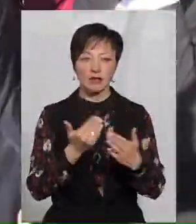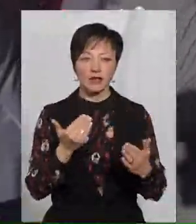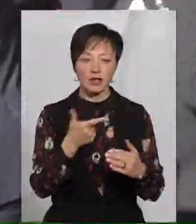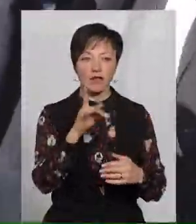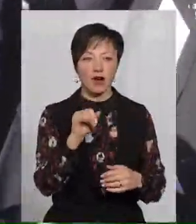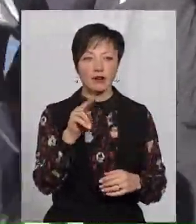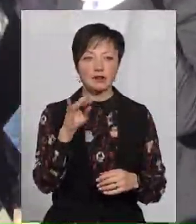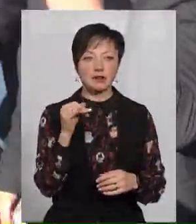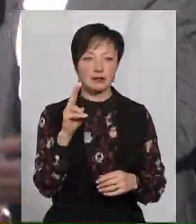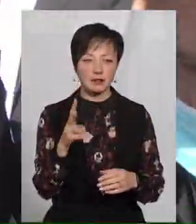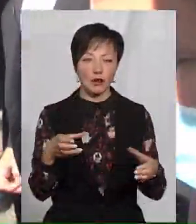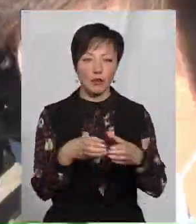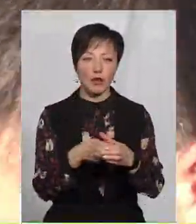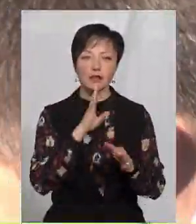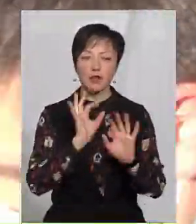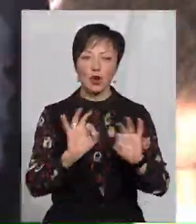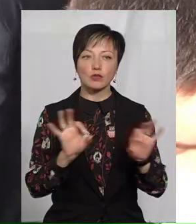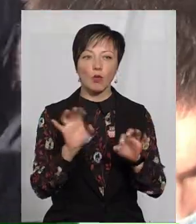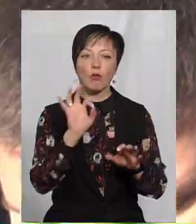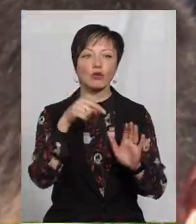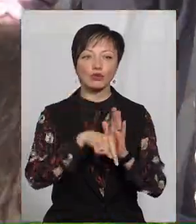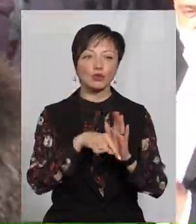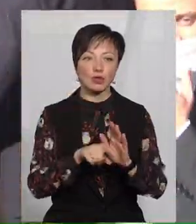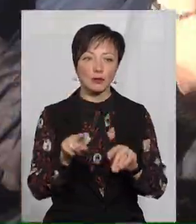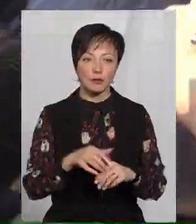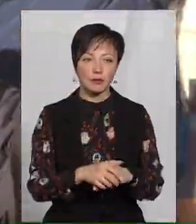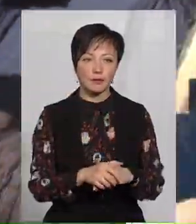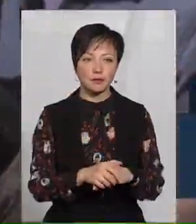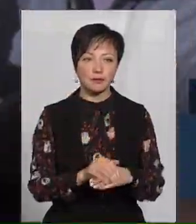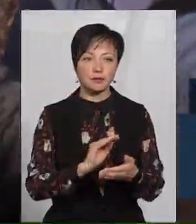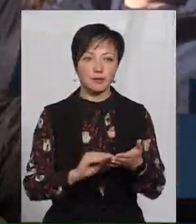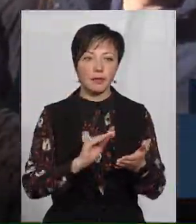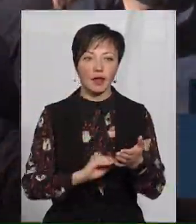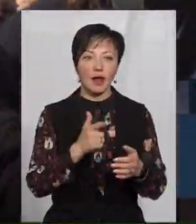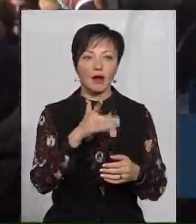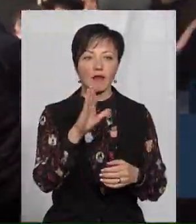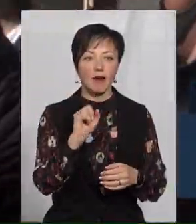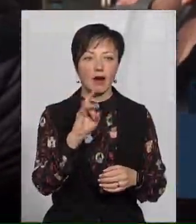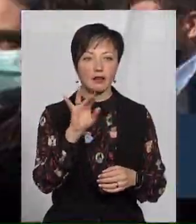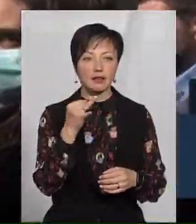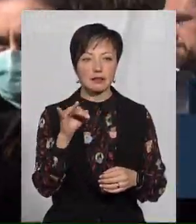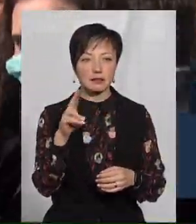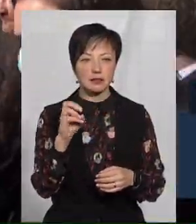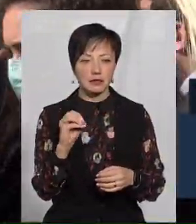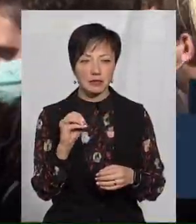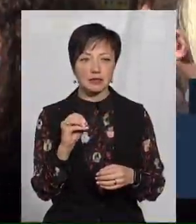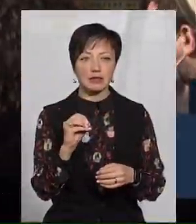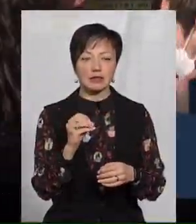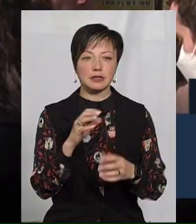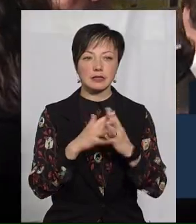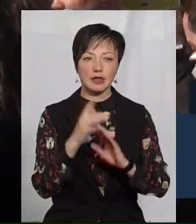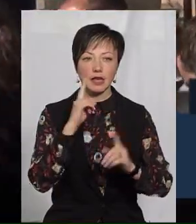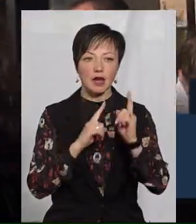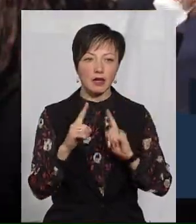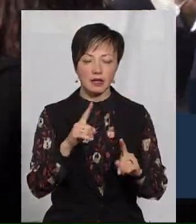гвардійської громади. Дівчина розповіла, про що там йдеться. У Гвардійській сільській раді, що там безпреділ, а дороги розбиті і